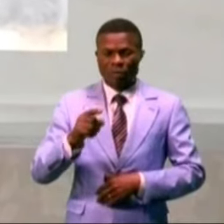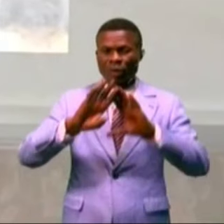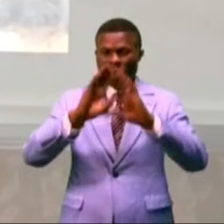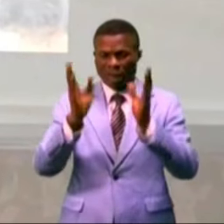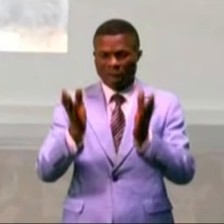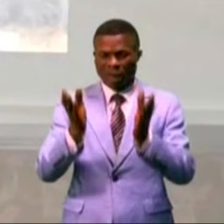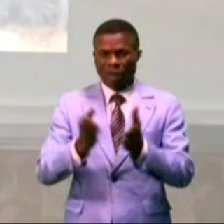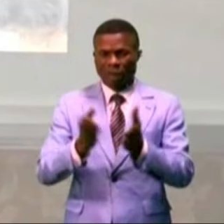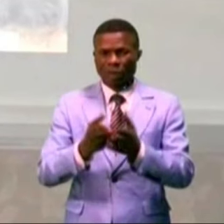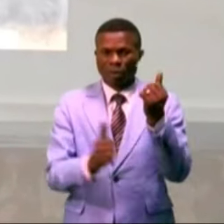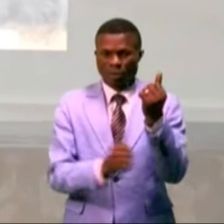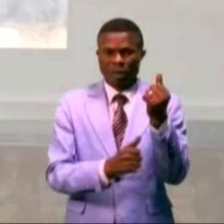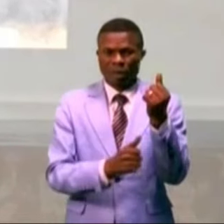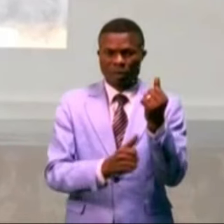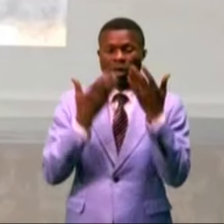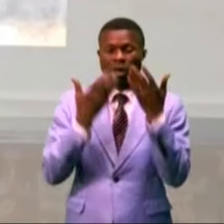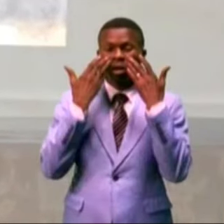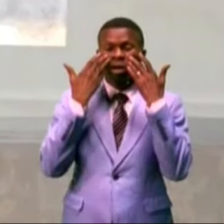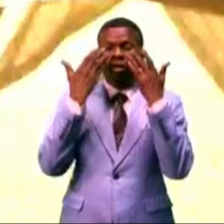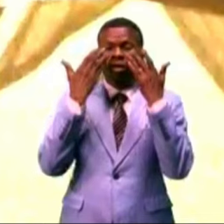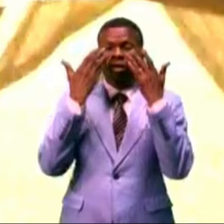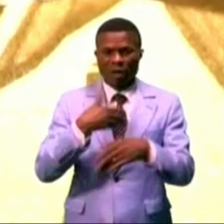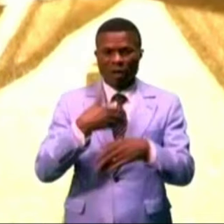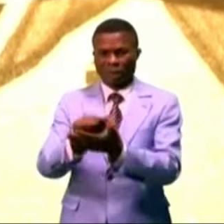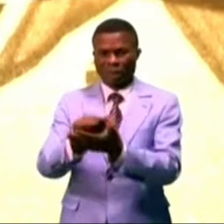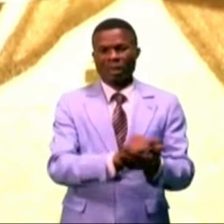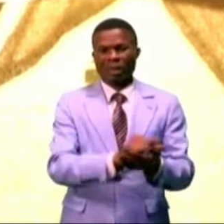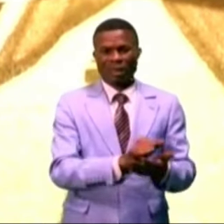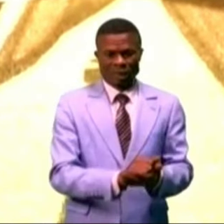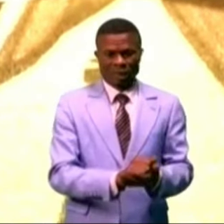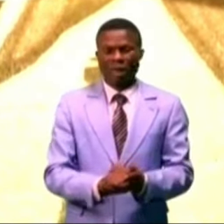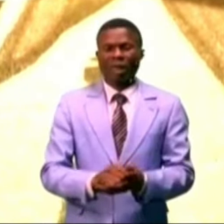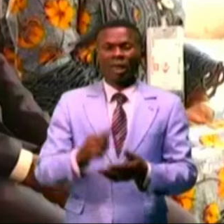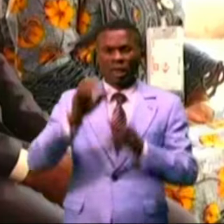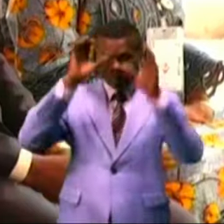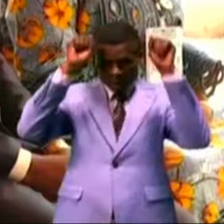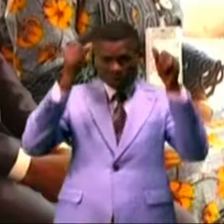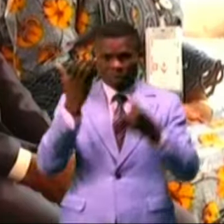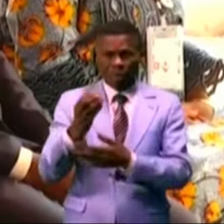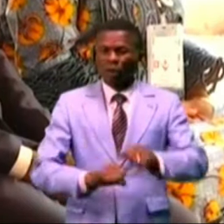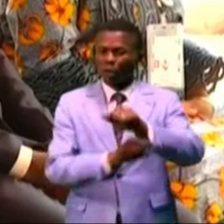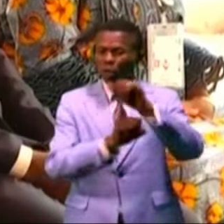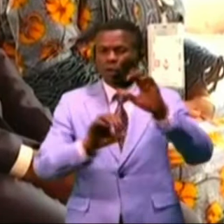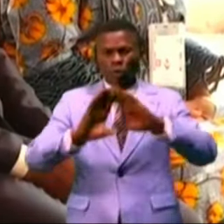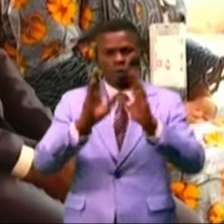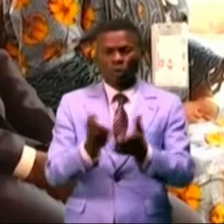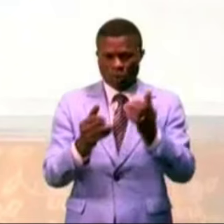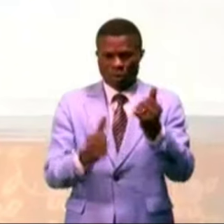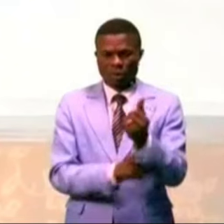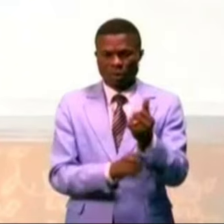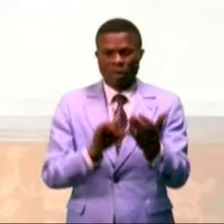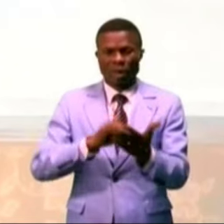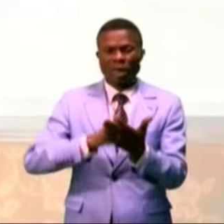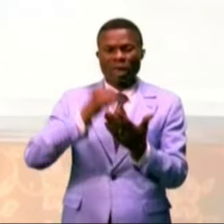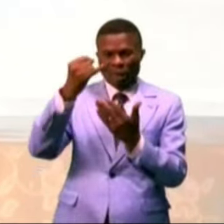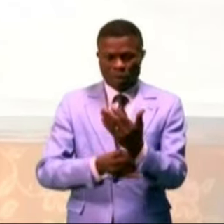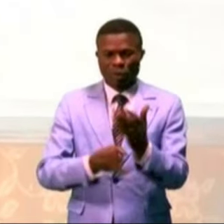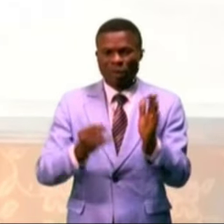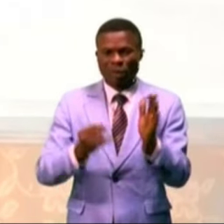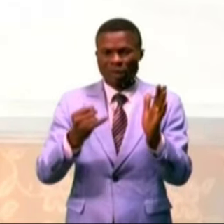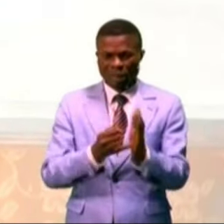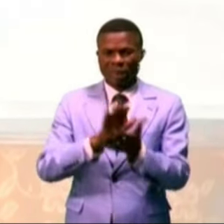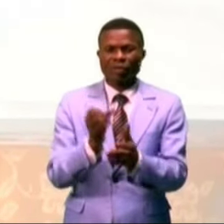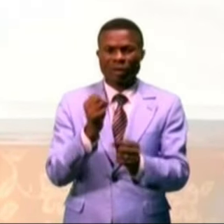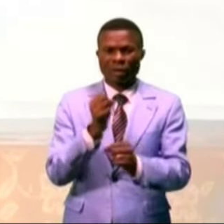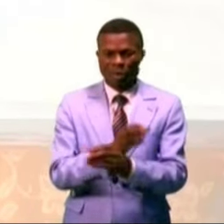compatriotes, voilà ce que j'ai fait. Le président a en outre sollicité l'accompagnement de tous pour la mise en œuvre de ces 6 engagements pour